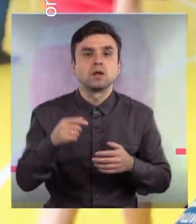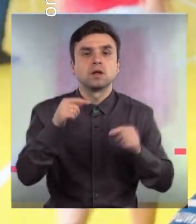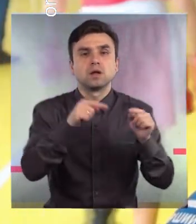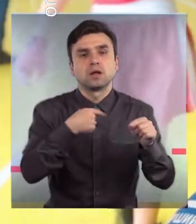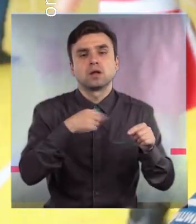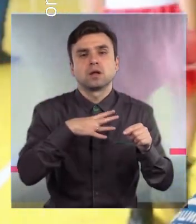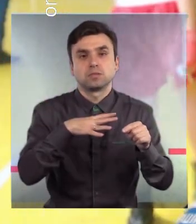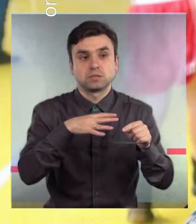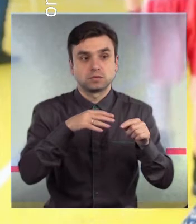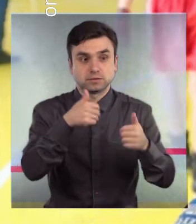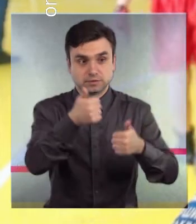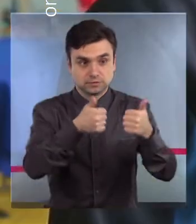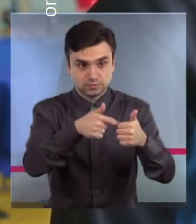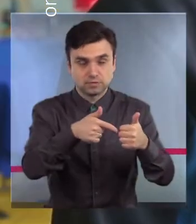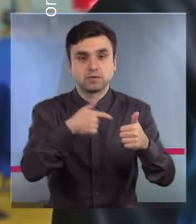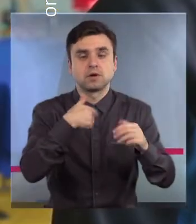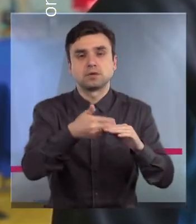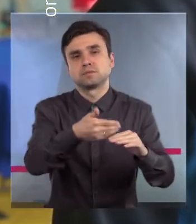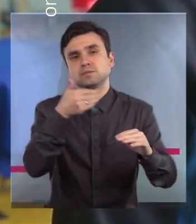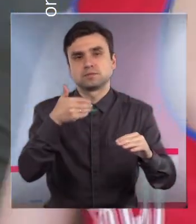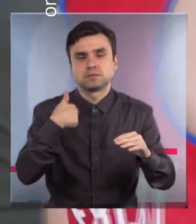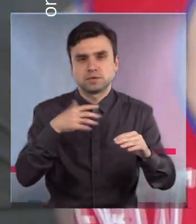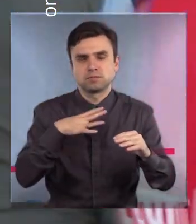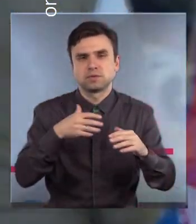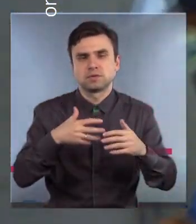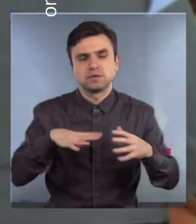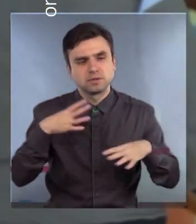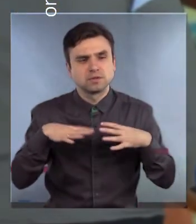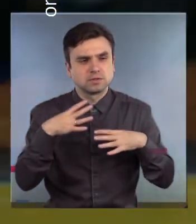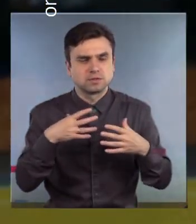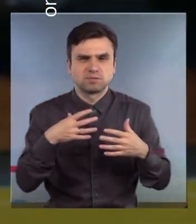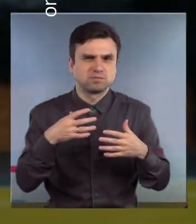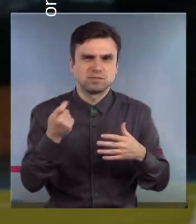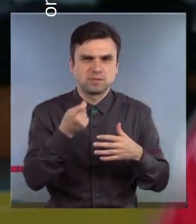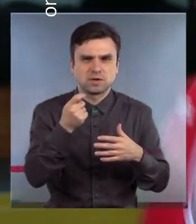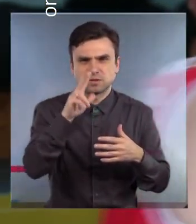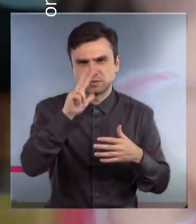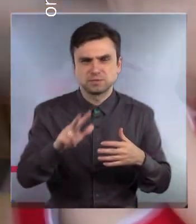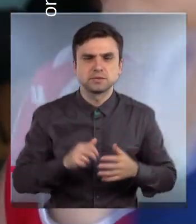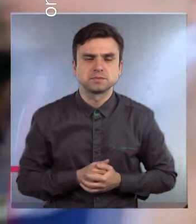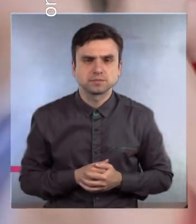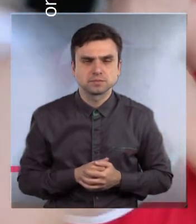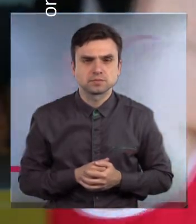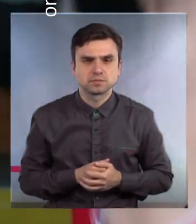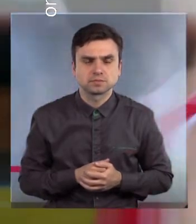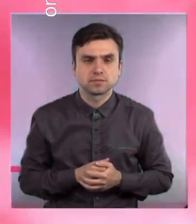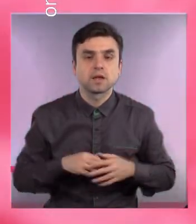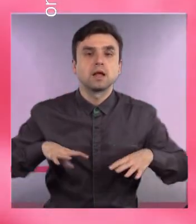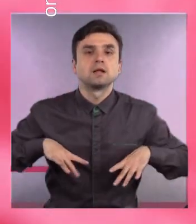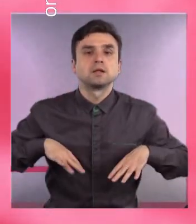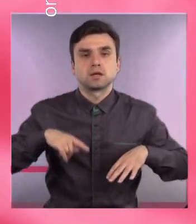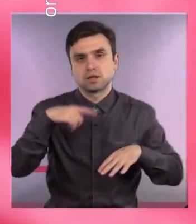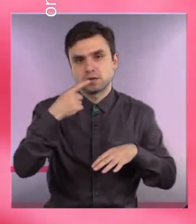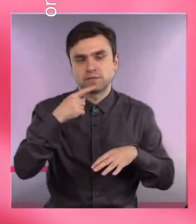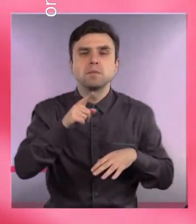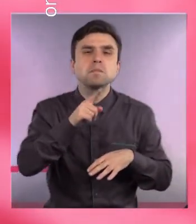Проіграв, але будемо дорабатувати ще. Тренер хлопця каже, що на ці змагання він привіз юних спортсменів, аби вони набрались досвіду.